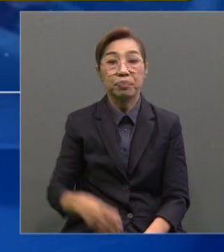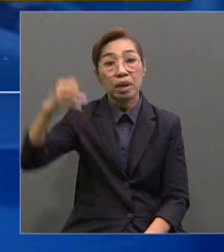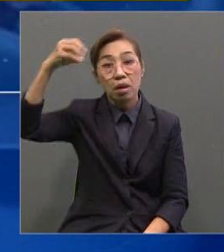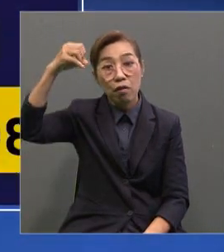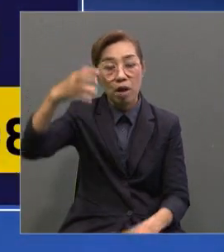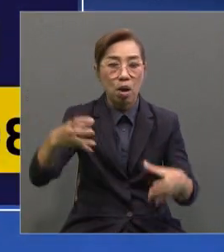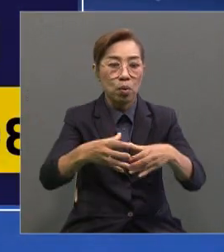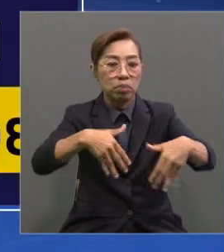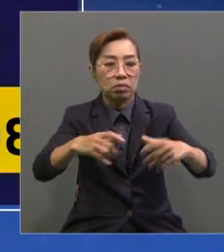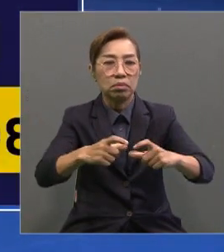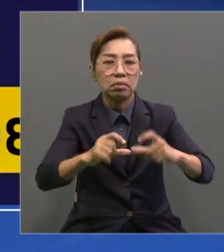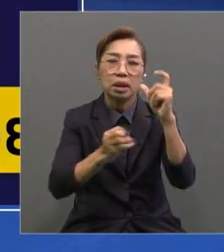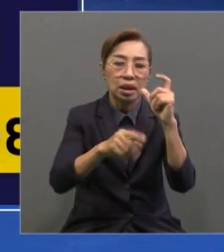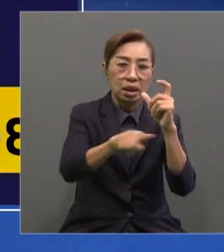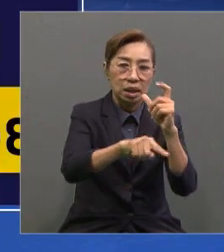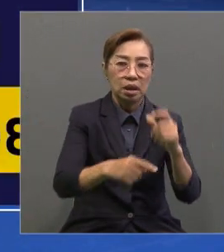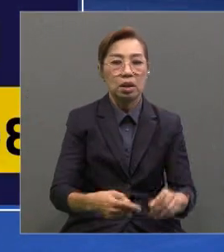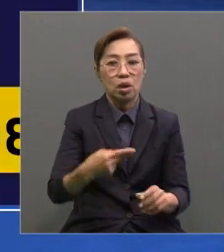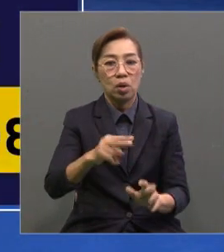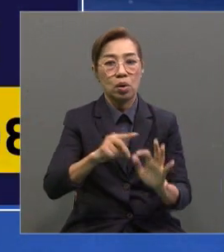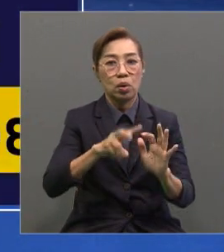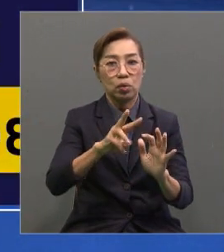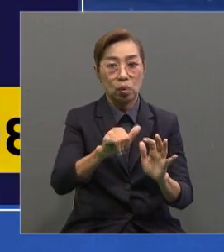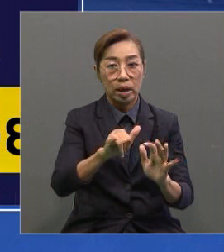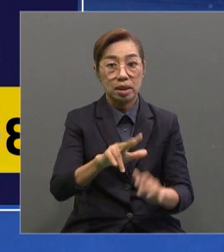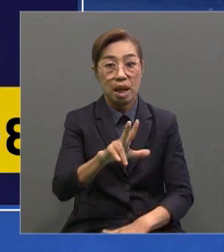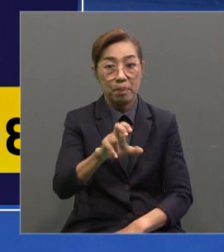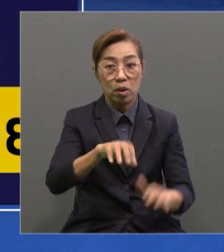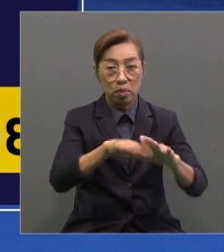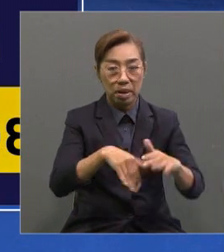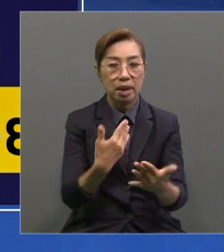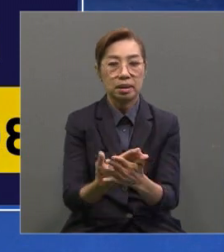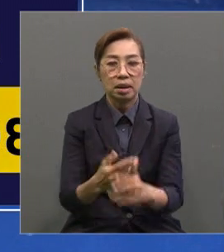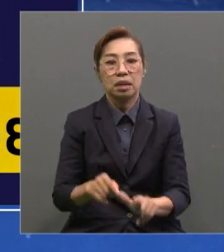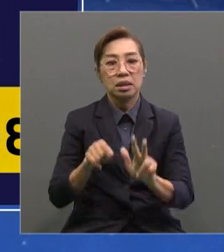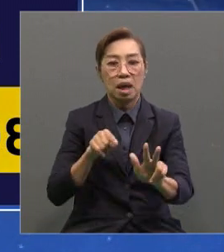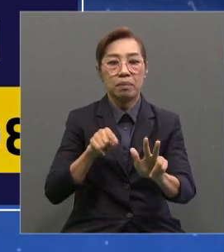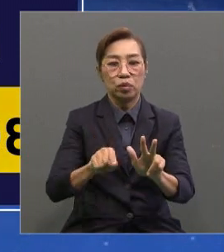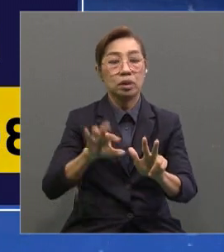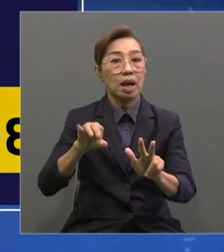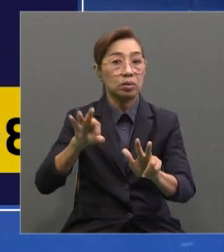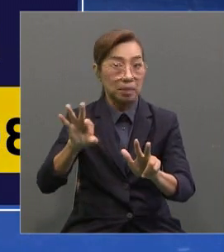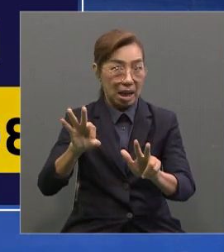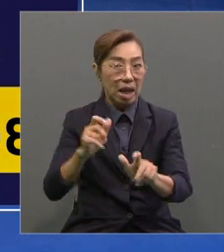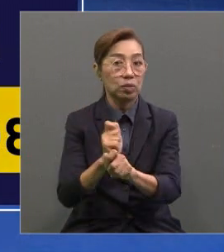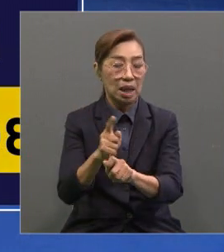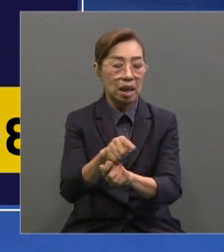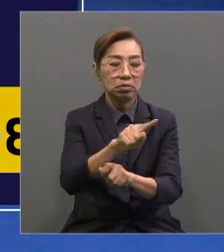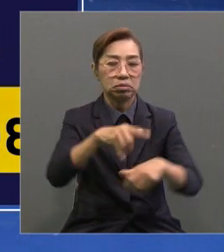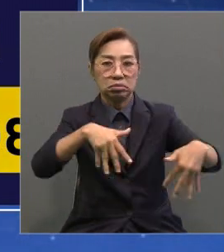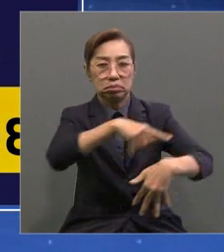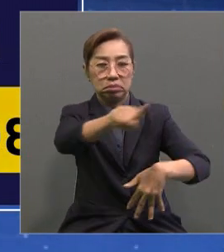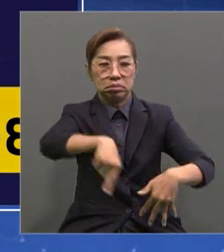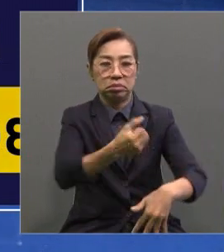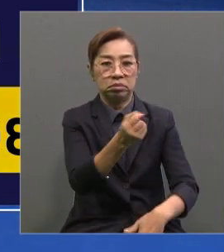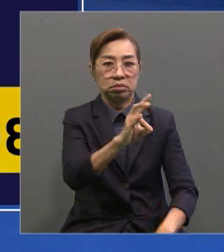บางใช้ไฟไม่เกิน 300บาทต่อหน่วยอันนี้ตรึงไว้ที่ 3.99สตางค์ต่อหน่วยซึ่งคาดว่าจะช่วยเหลือประชาชน